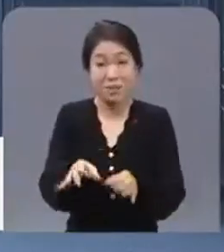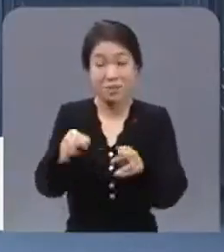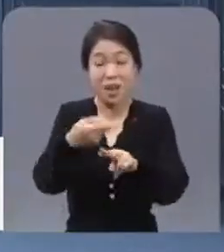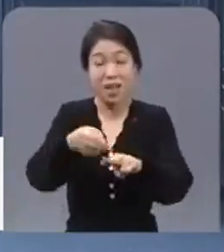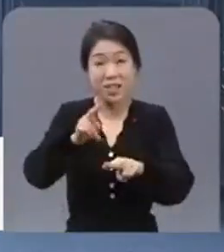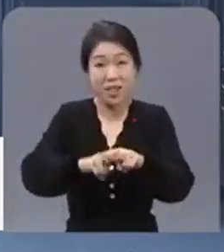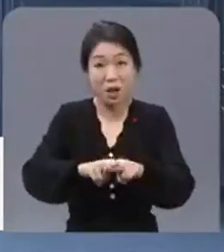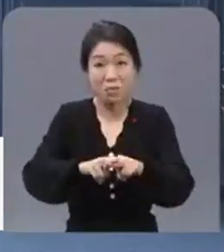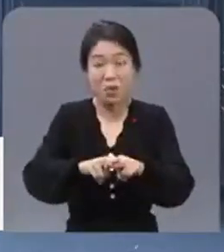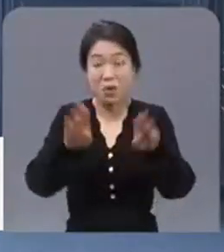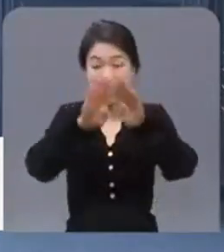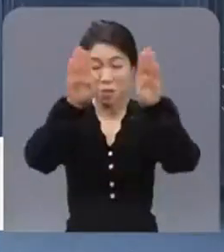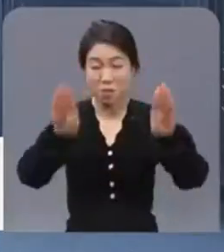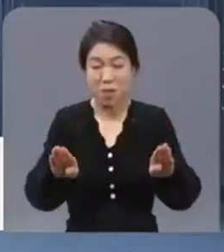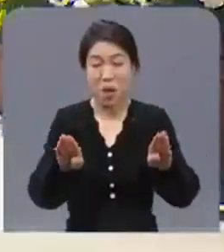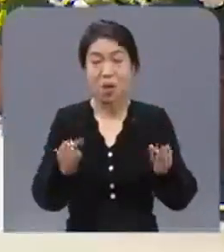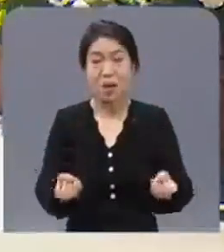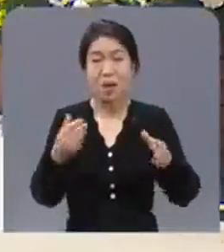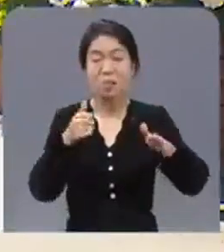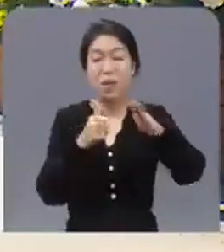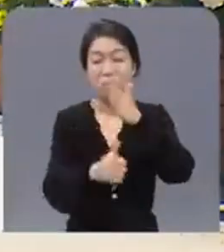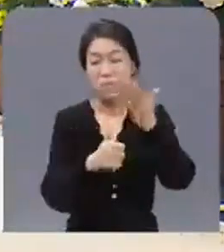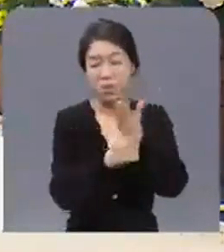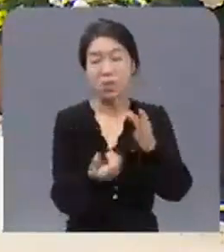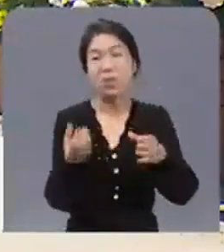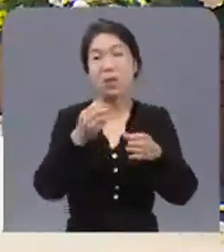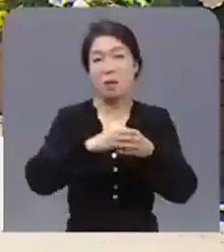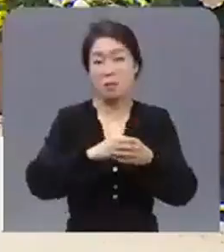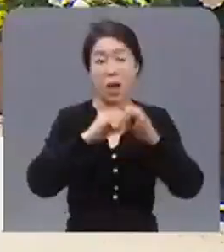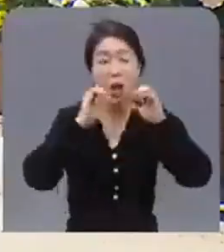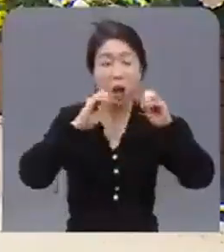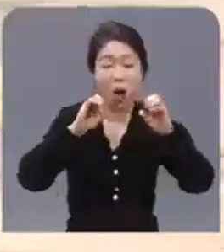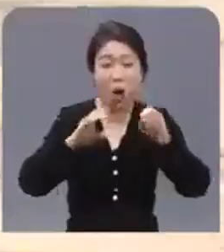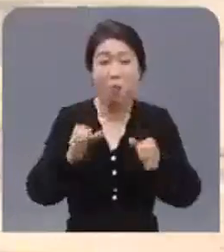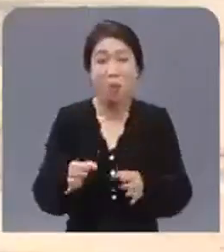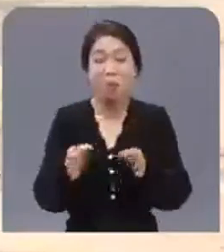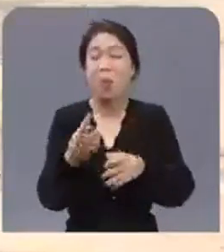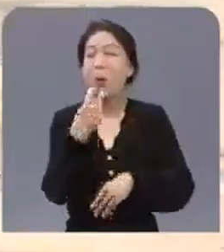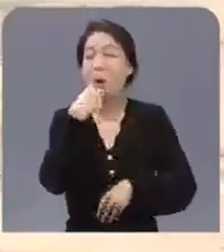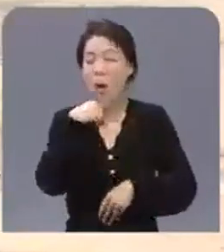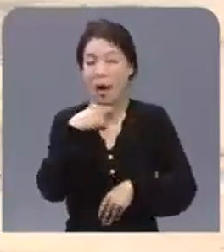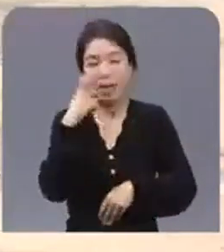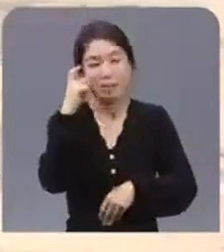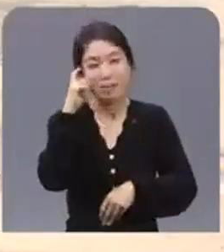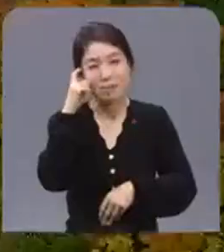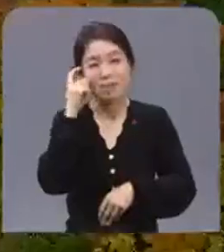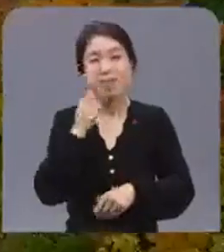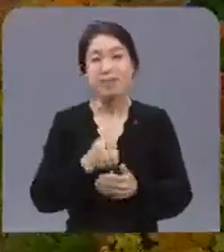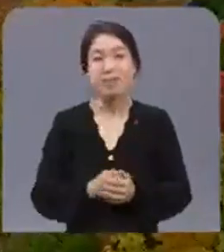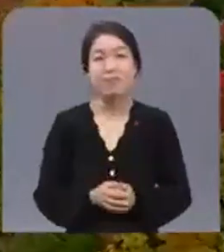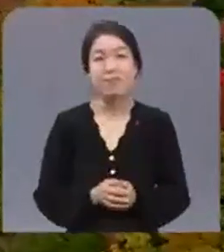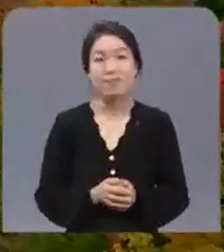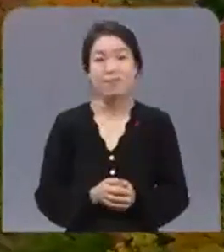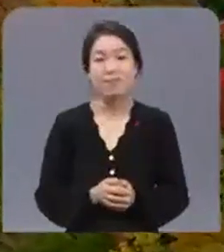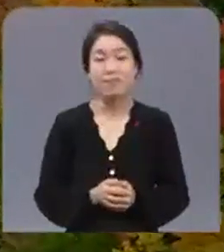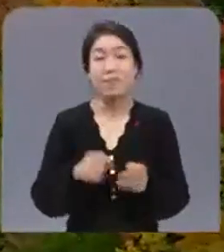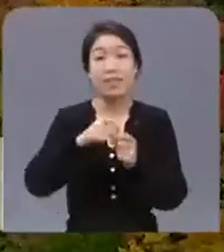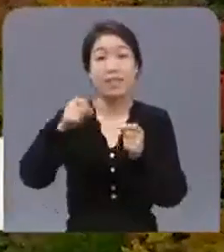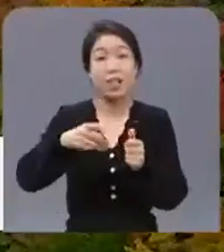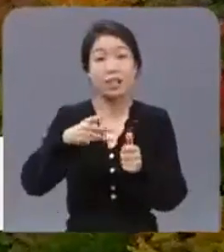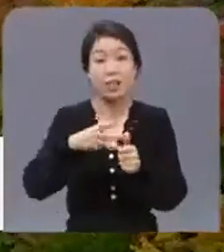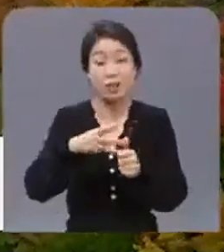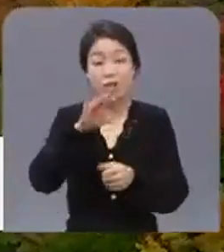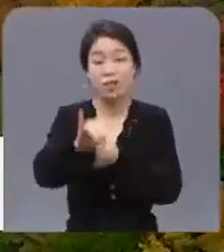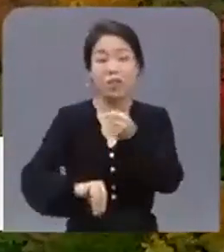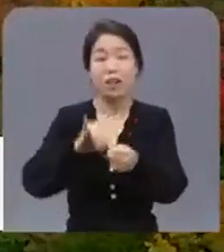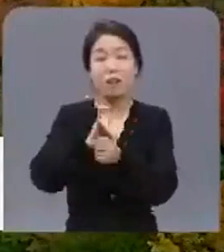박람회 입장권도 포함시켰습니다 박람회 홍보와 기부 일석이조 효과를 노린 겁니다 장성군은